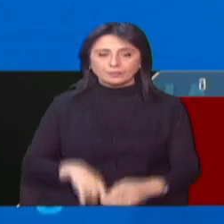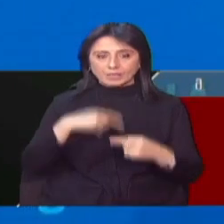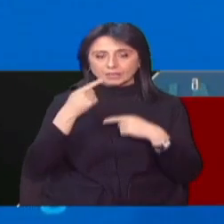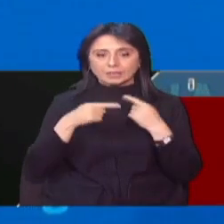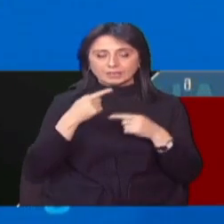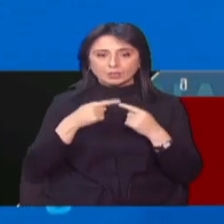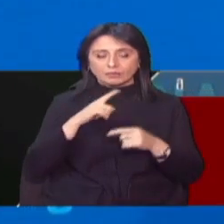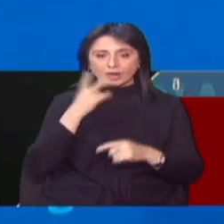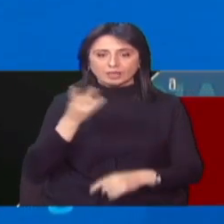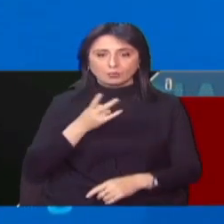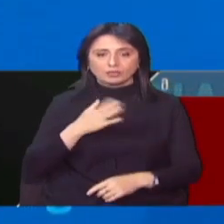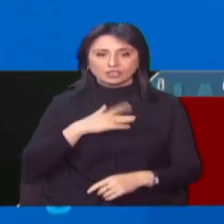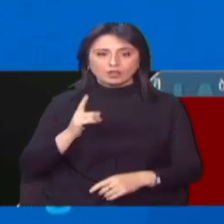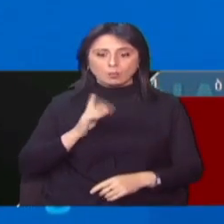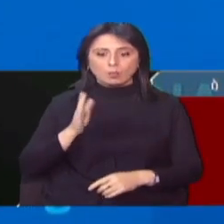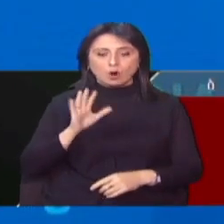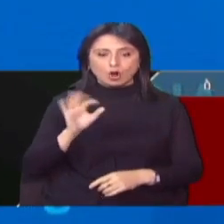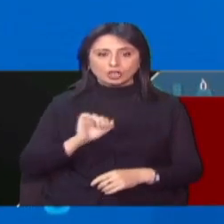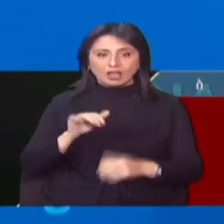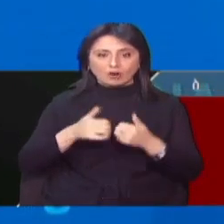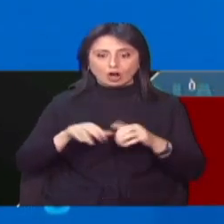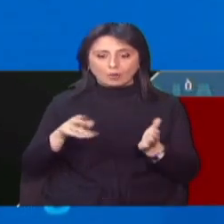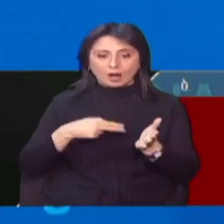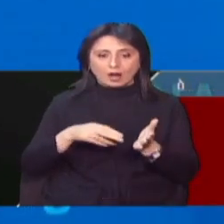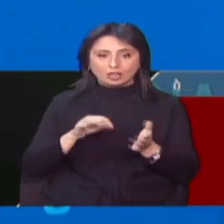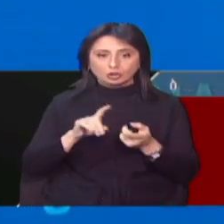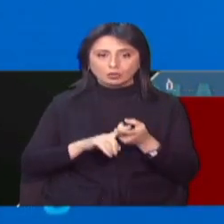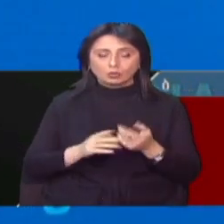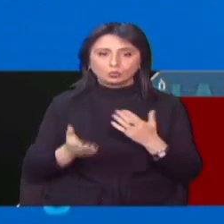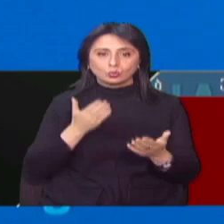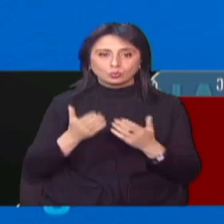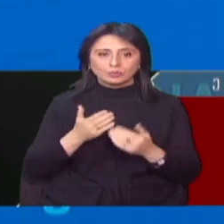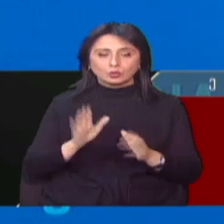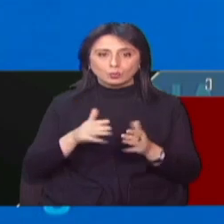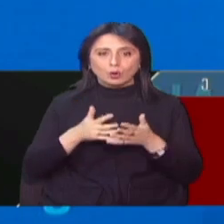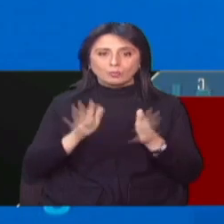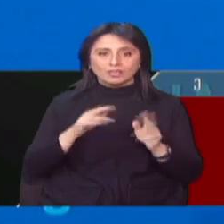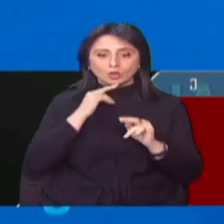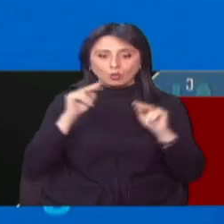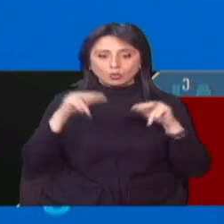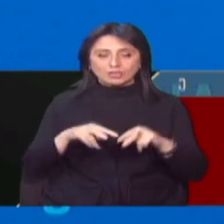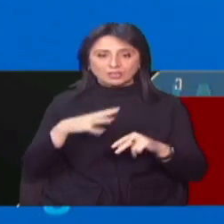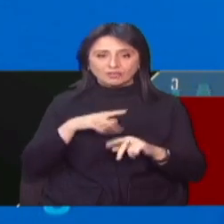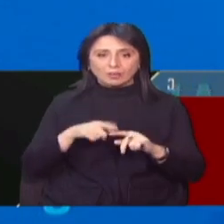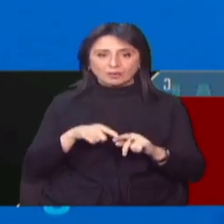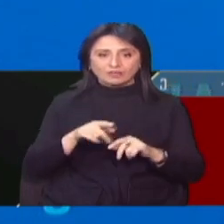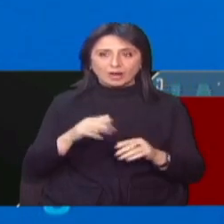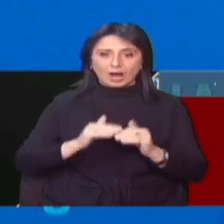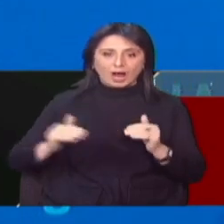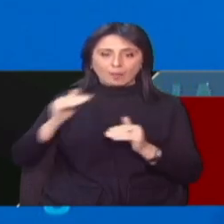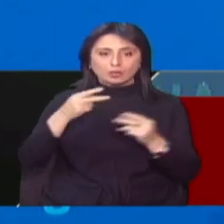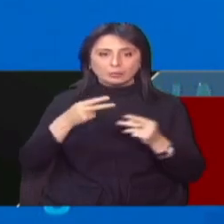Saubari, რა თქმა უნდა, ჩვენს მოლოდინებზე ევროკომისიის ანგარიშთან დაკავშირებით, თუმცა უფრო მეტი კონცენტრაცია იყო აღმოსავლეთ